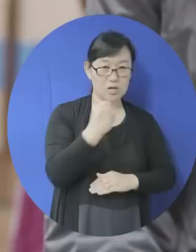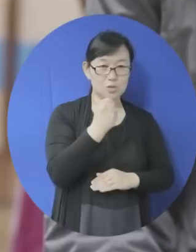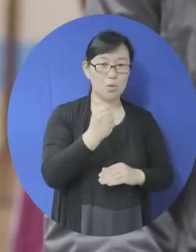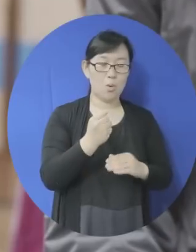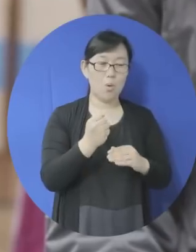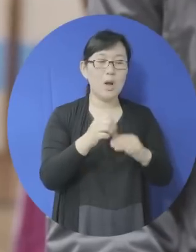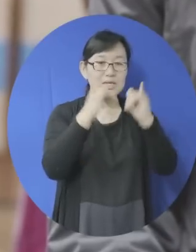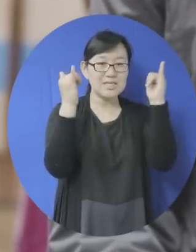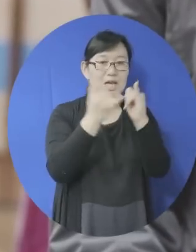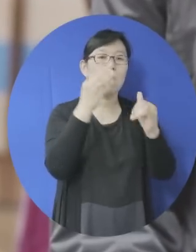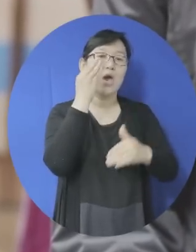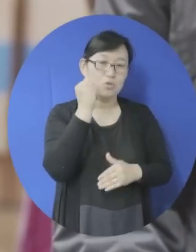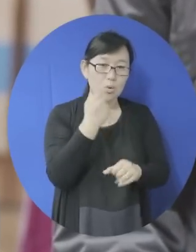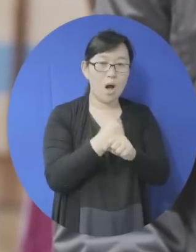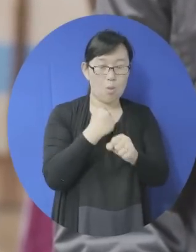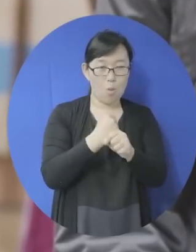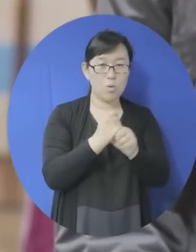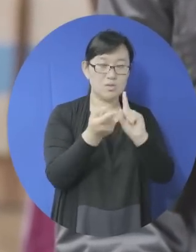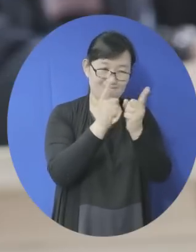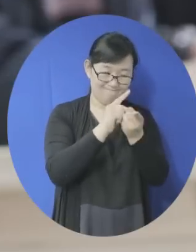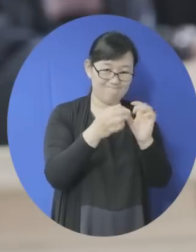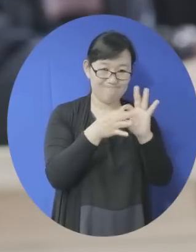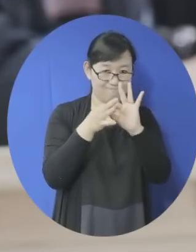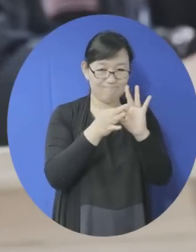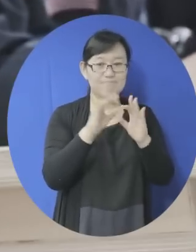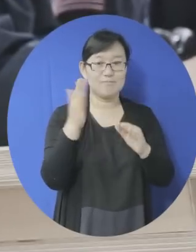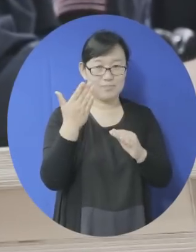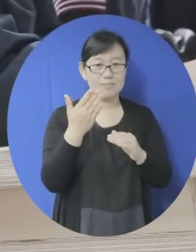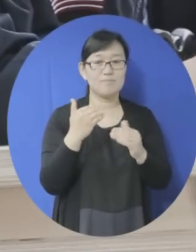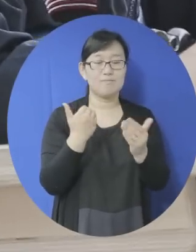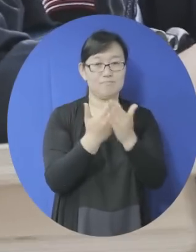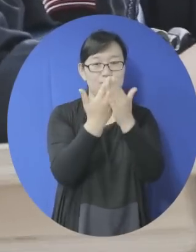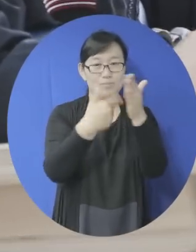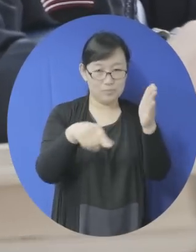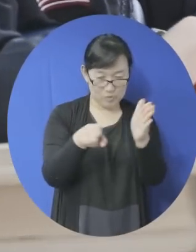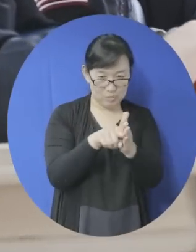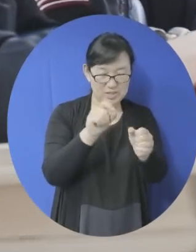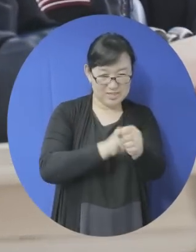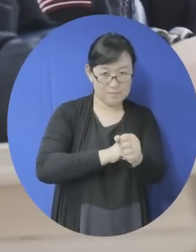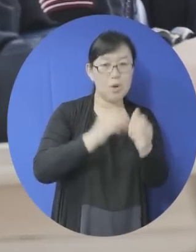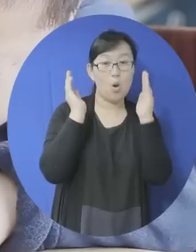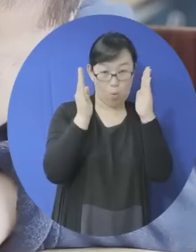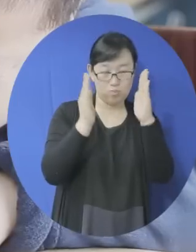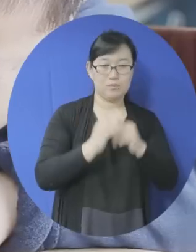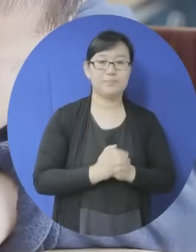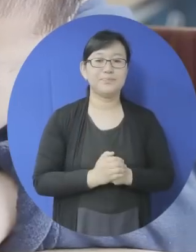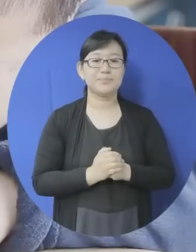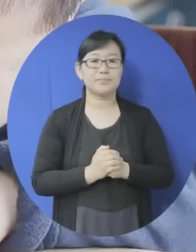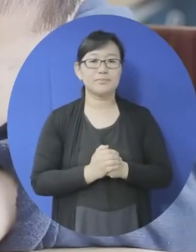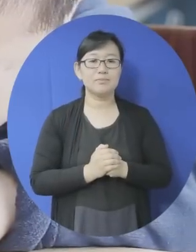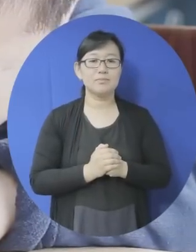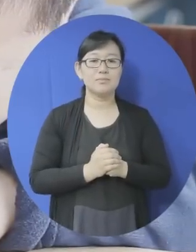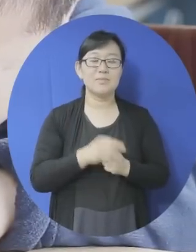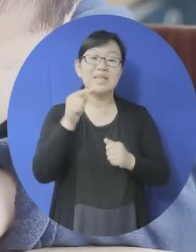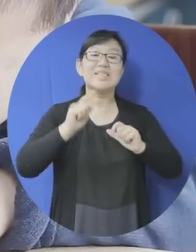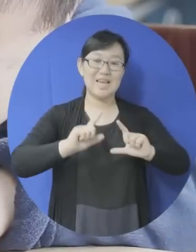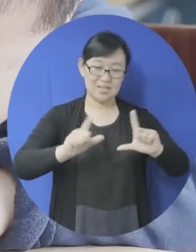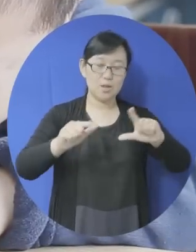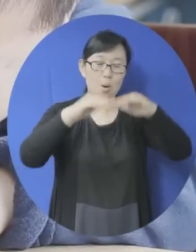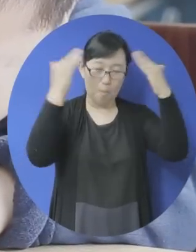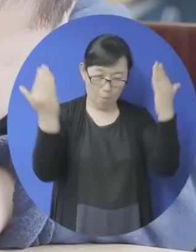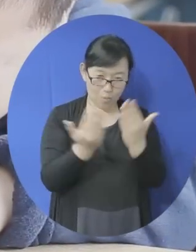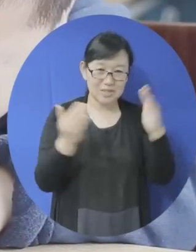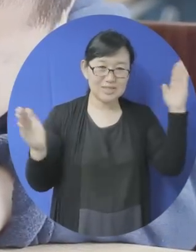통해 학생들의 사회 적응 능력과 대인관계 능력을 향상시키기 위한 특별한 시간이었는데요.